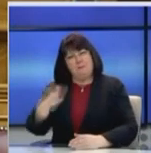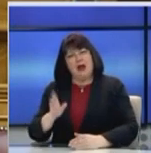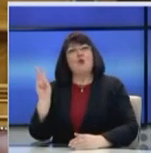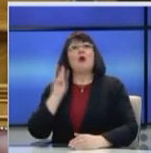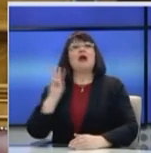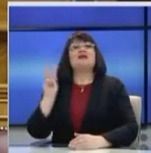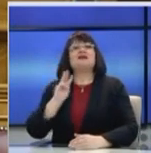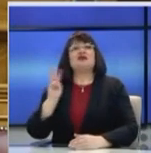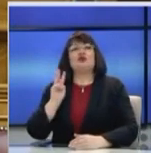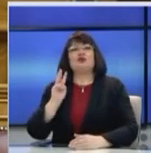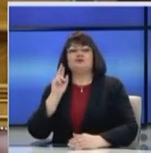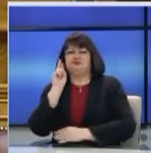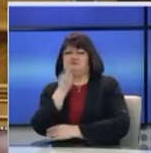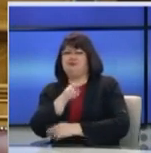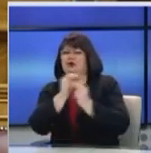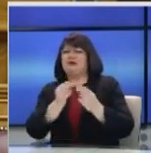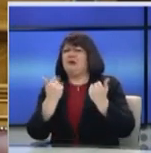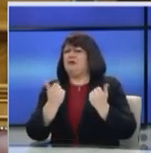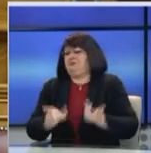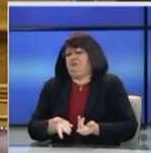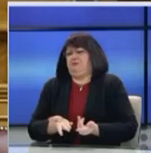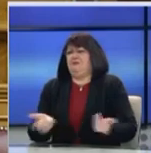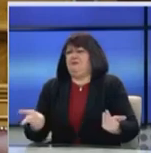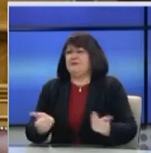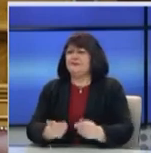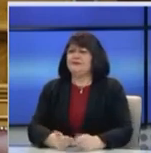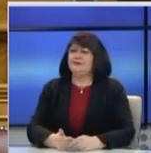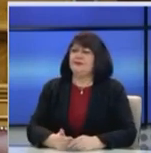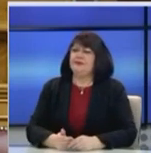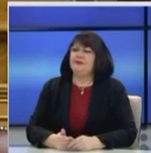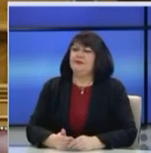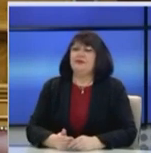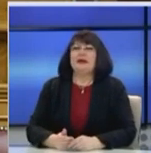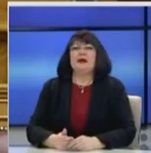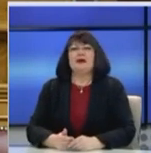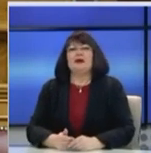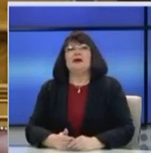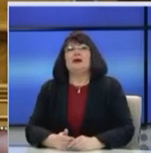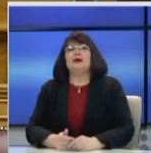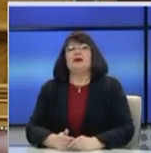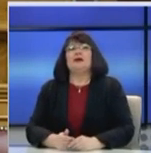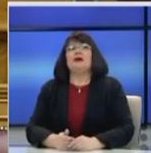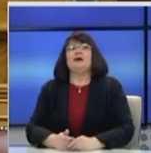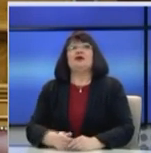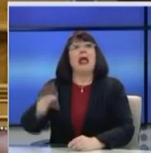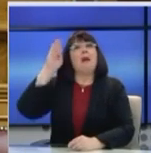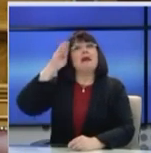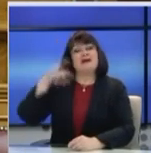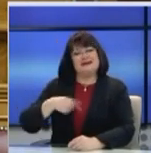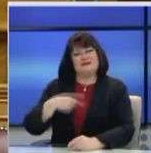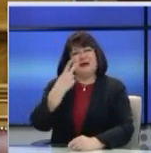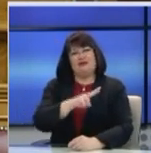Ουάσιγκτον δεν είδατε κανένα αποτέλεσμα ως προς την αλλαγή της τάσης των